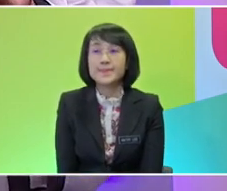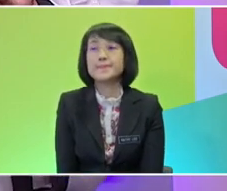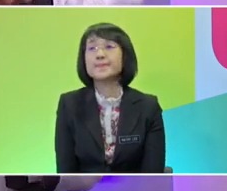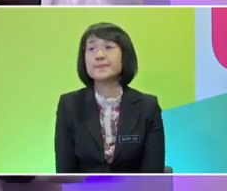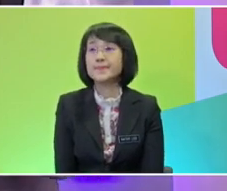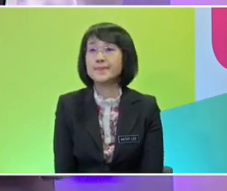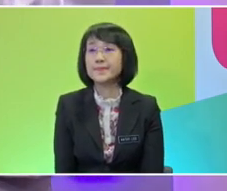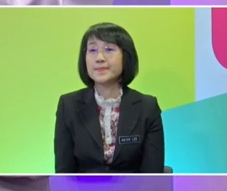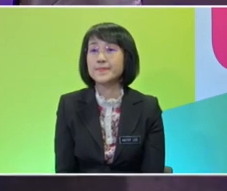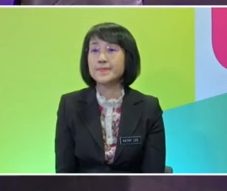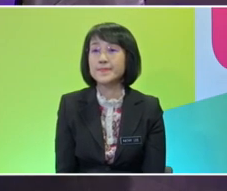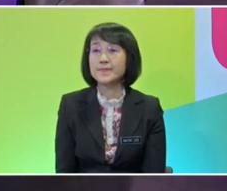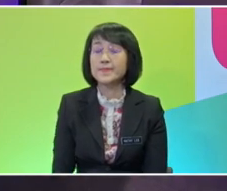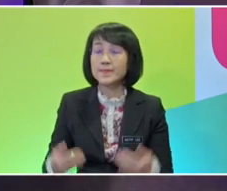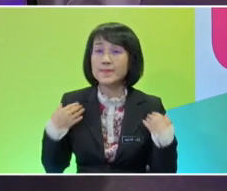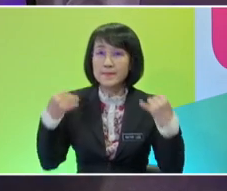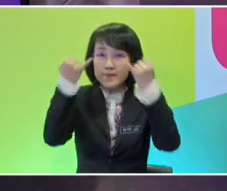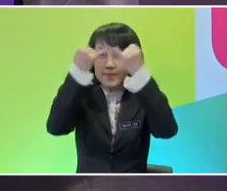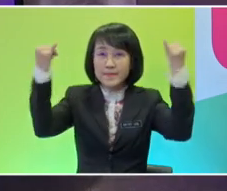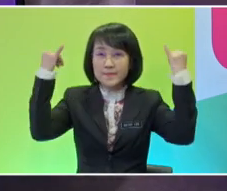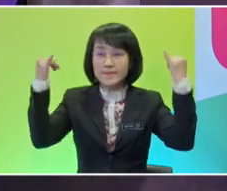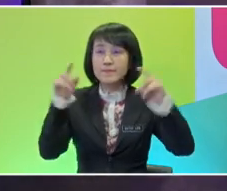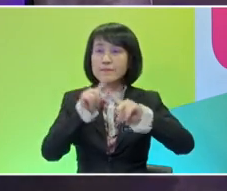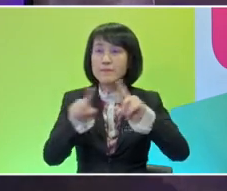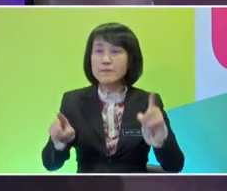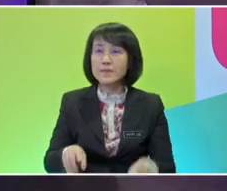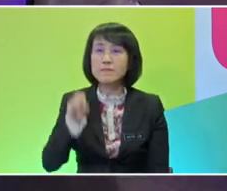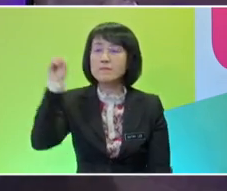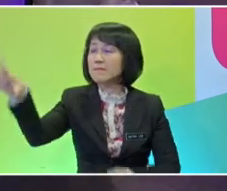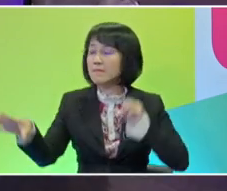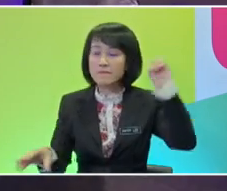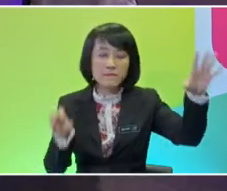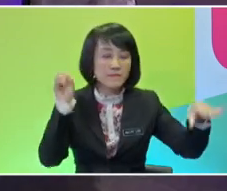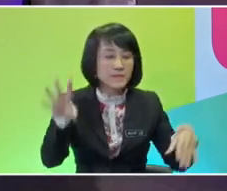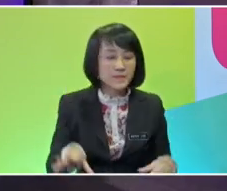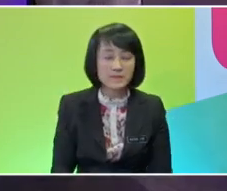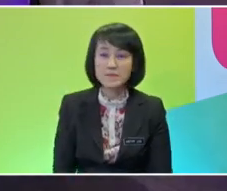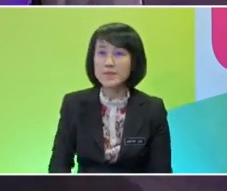buang ke dalam jalan-jalan nampak sampah dekat santai